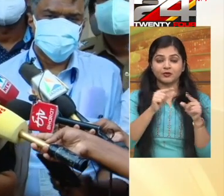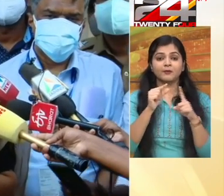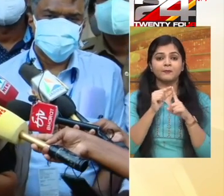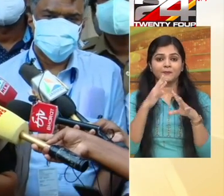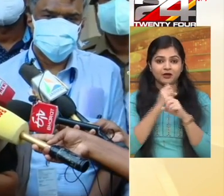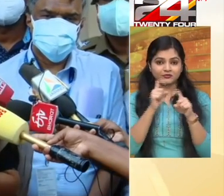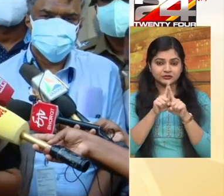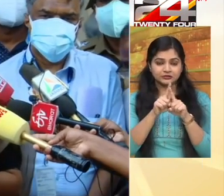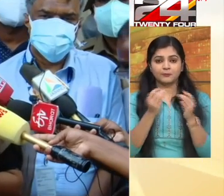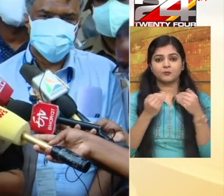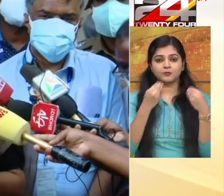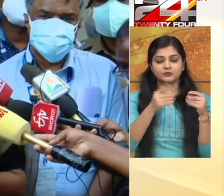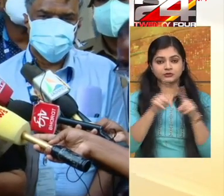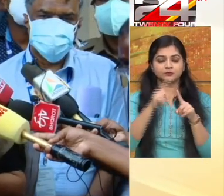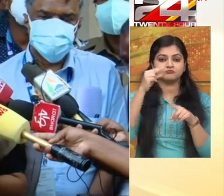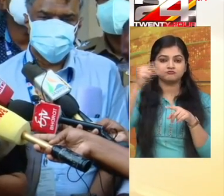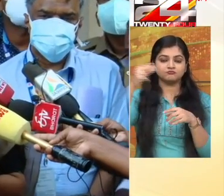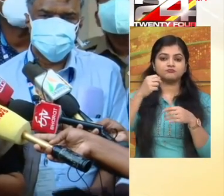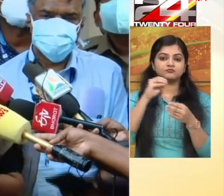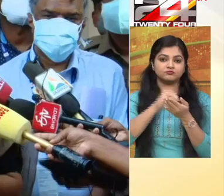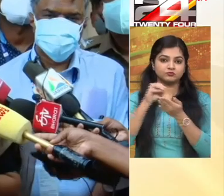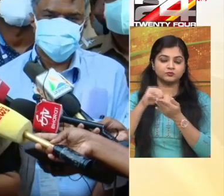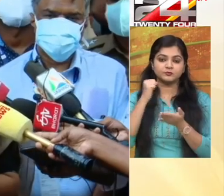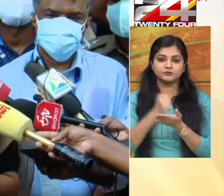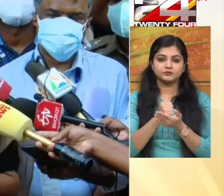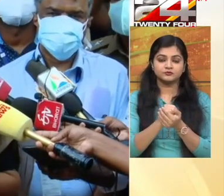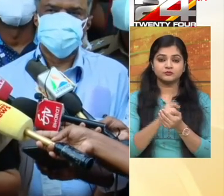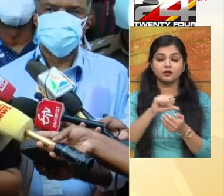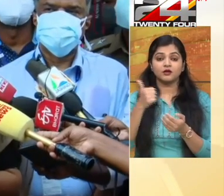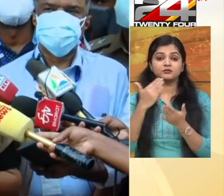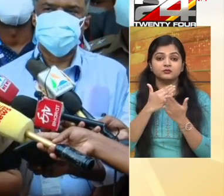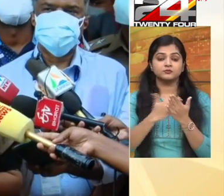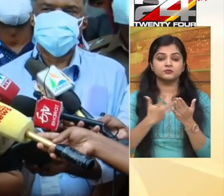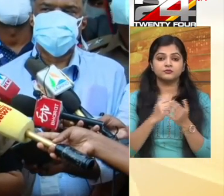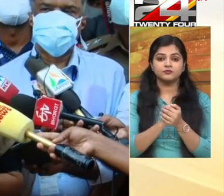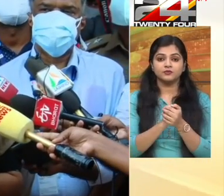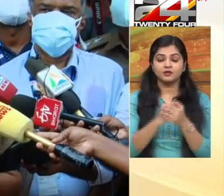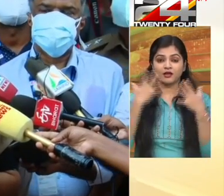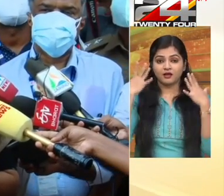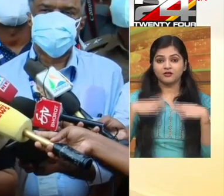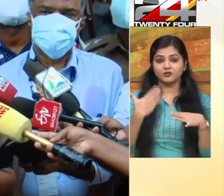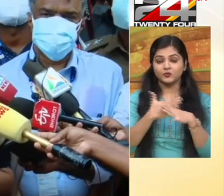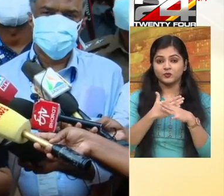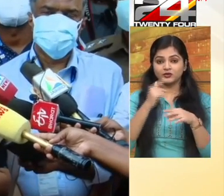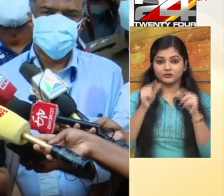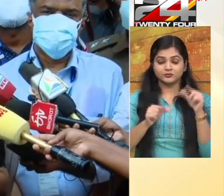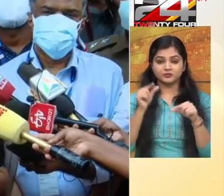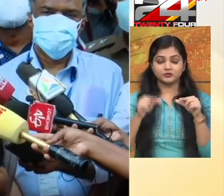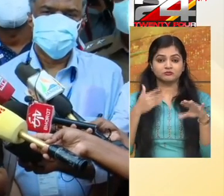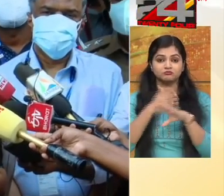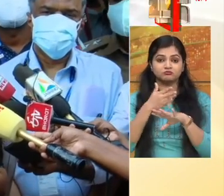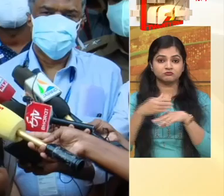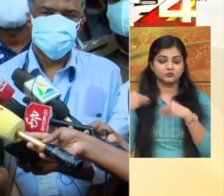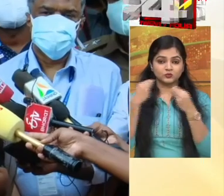ക്യാമറകൾ സ്ഥാപിക്കണം എന്നുള്ളതാണ്. അതോടൊപ്പം തന്നെ ഇതിന് മറ്റൊരു കാര്യം കൂടിയുണ്ട്. അതായത് പലപ്പോഴും ആരോഗ്യ പ്രവർത്തകർക്ക് നേരെ ഉണ്ടാകുന്ന